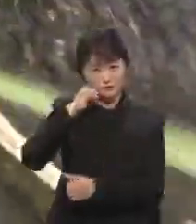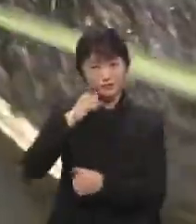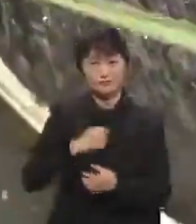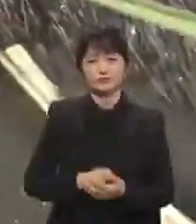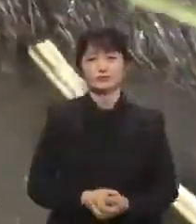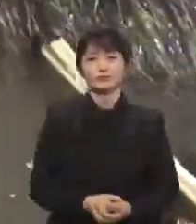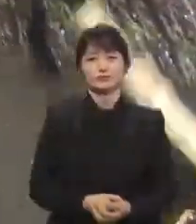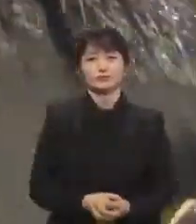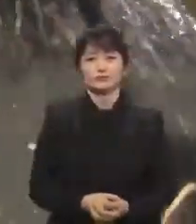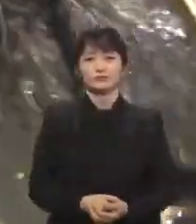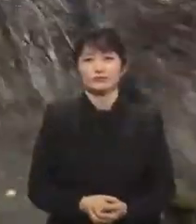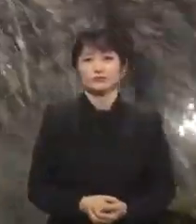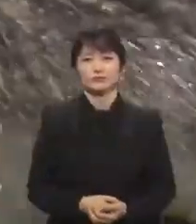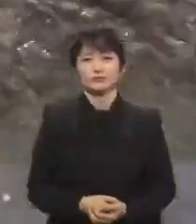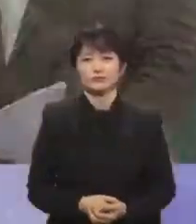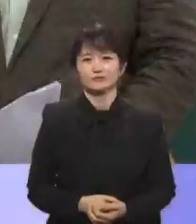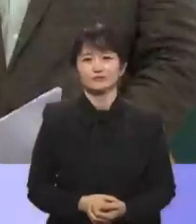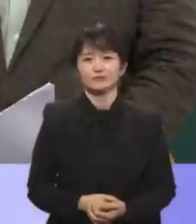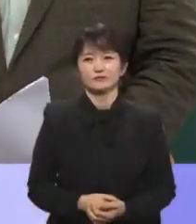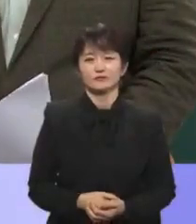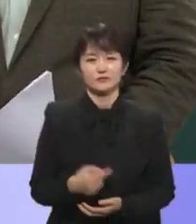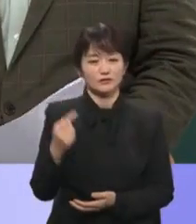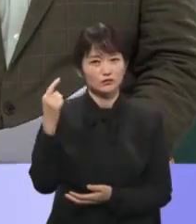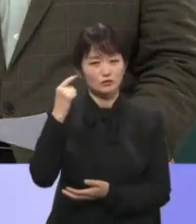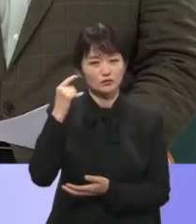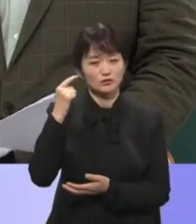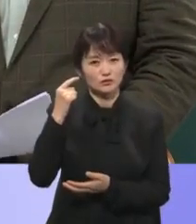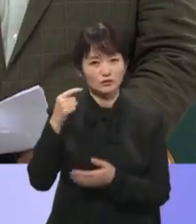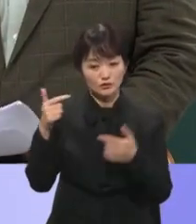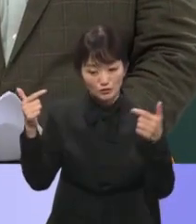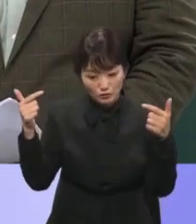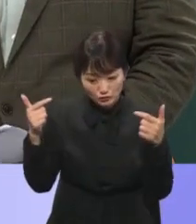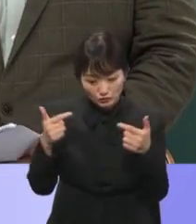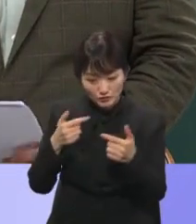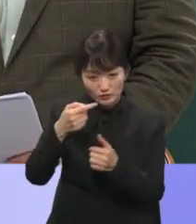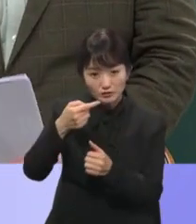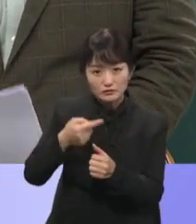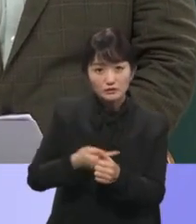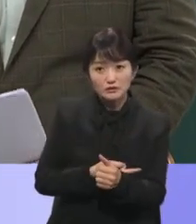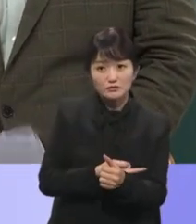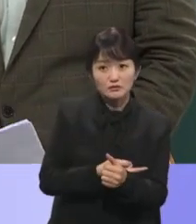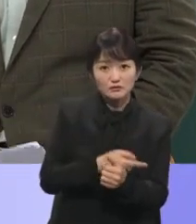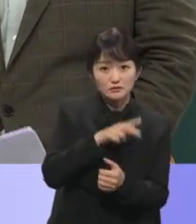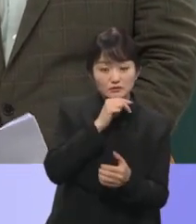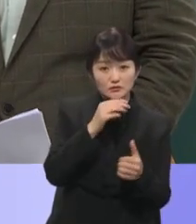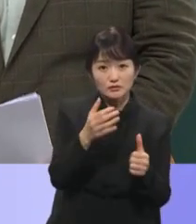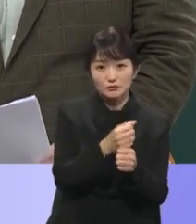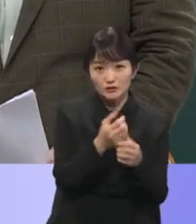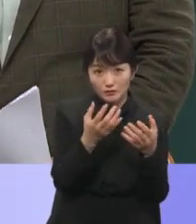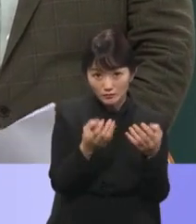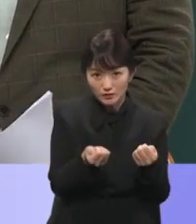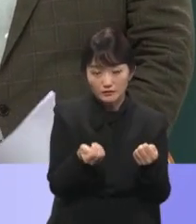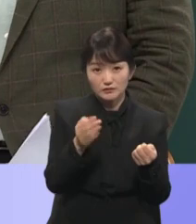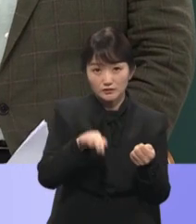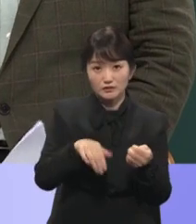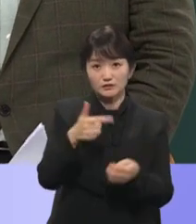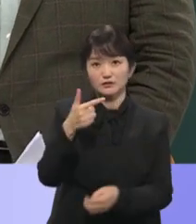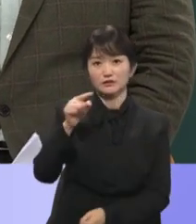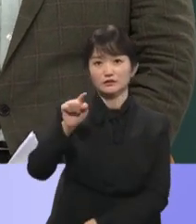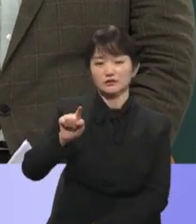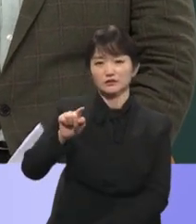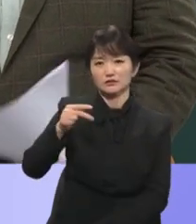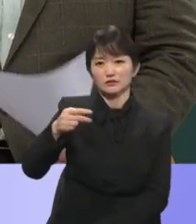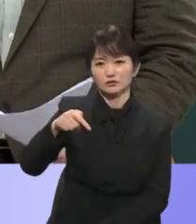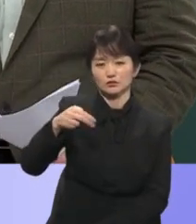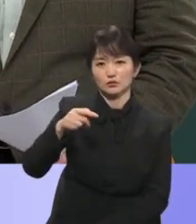기억이납니다 그다음에 조금 잦아들어서 저는 이제 많이 잡혔나 보다 생각하고 있었는데 지금 낙동강에서 또 번식을 하고 있다네